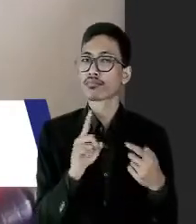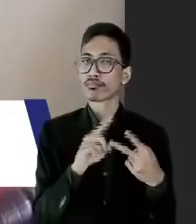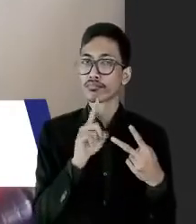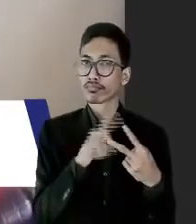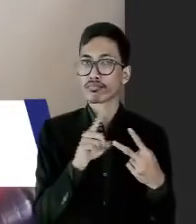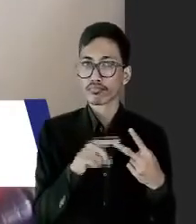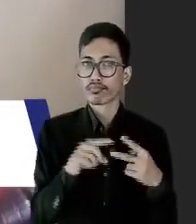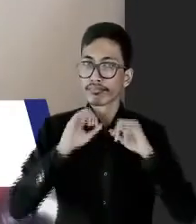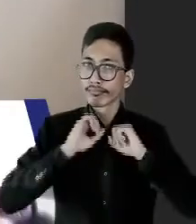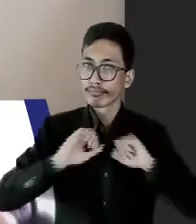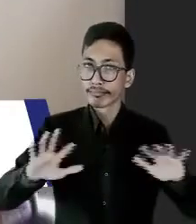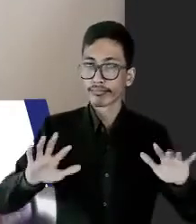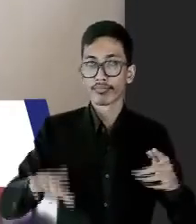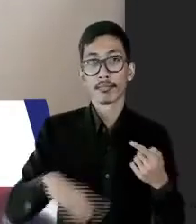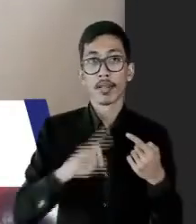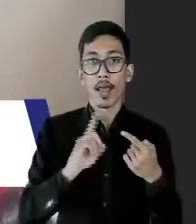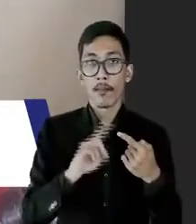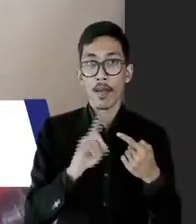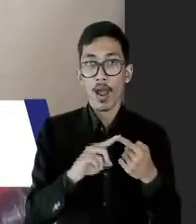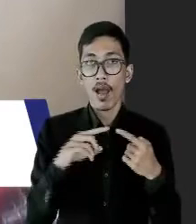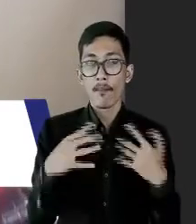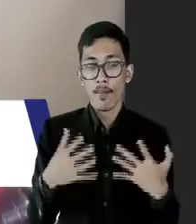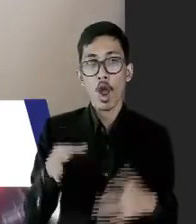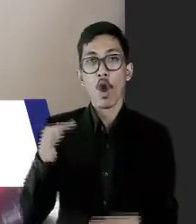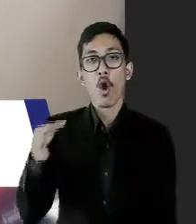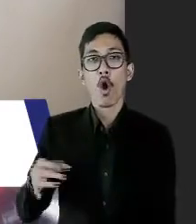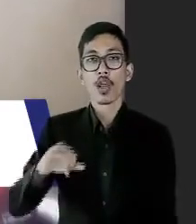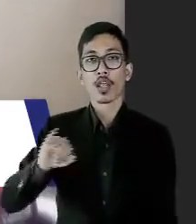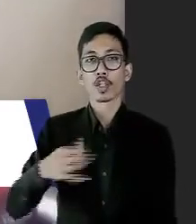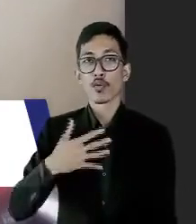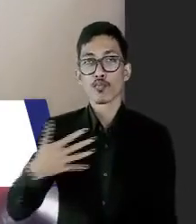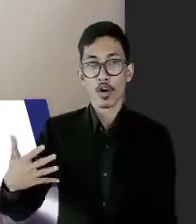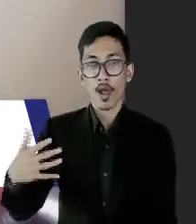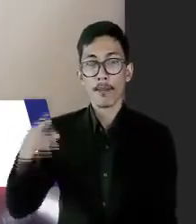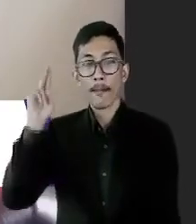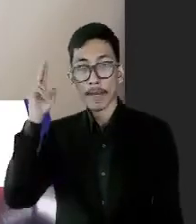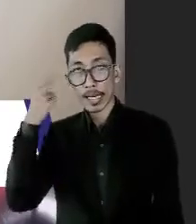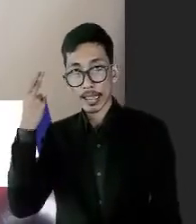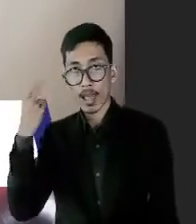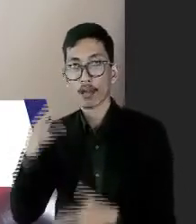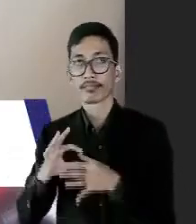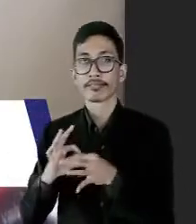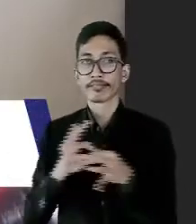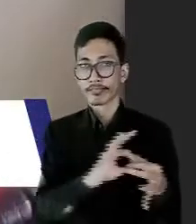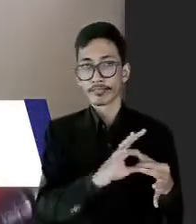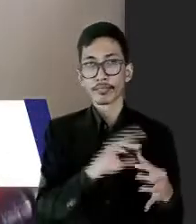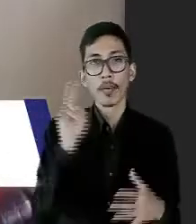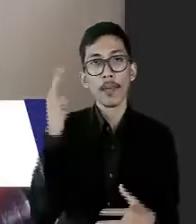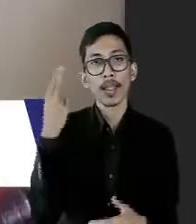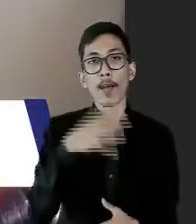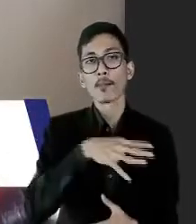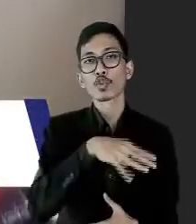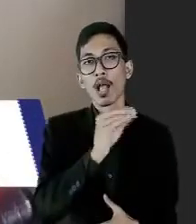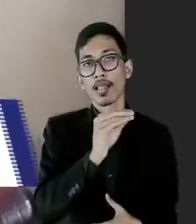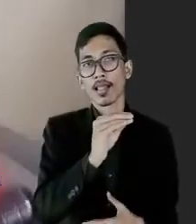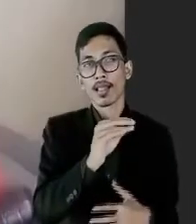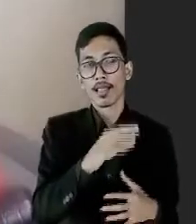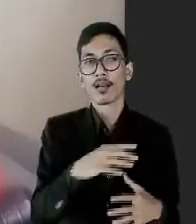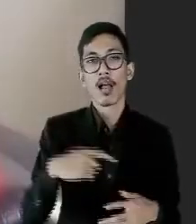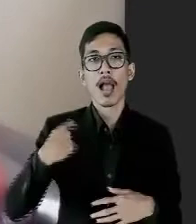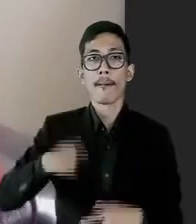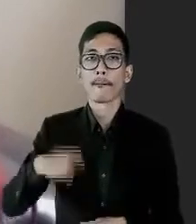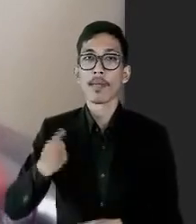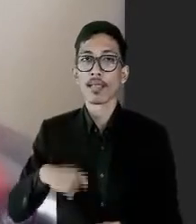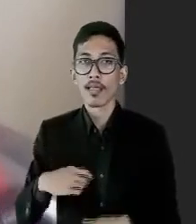Yang pertama, pemerintah Kota Jayapura bekerjasama dengan pemerintah pusat. Dalam hal ini, Kementerian Kesehatan, Kementerian